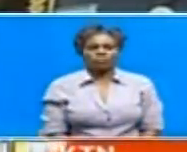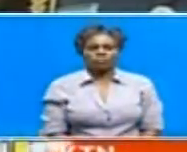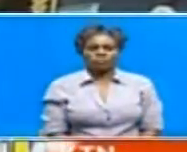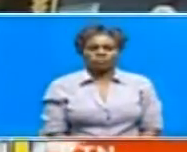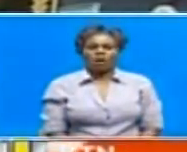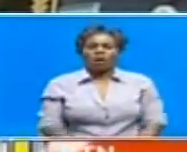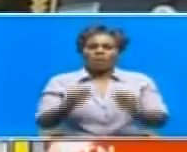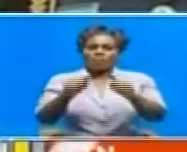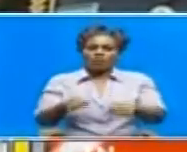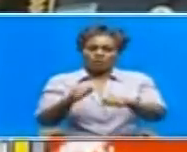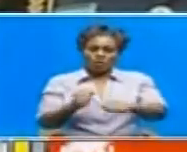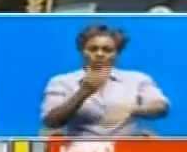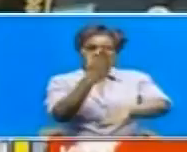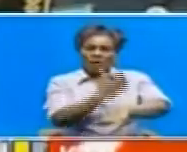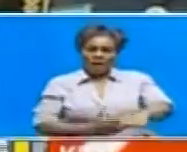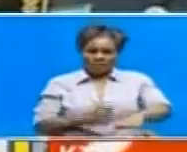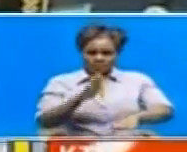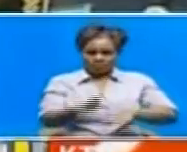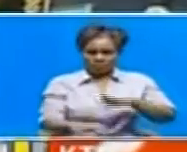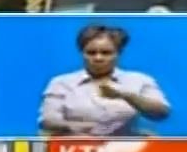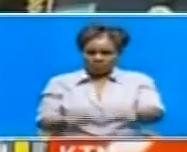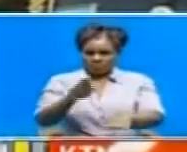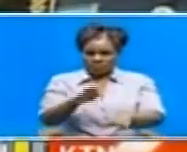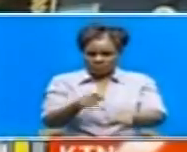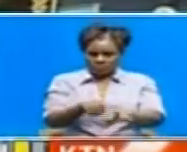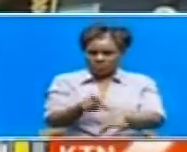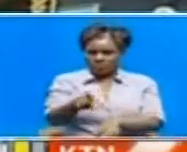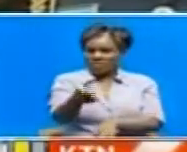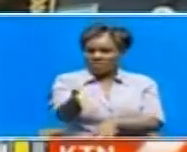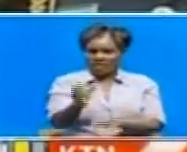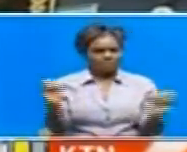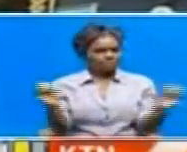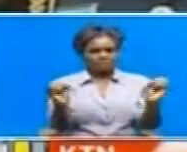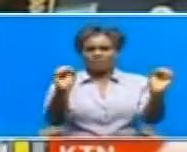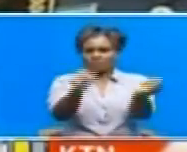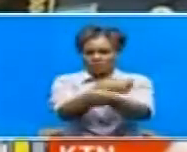kata mguu wote kwa sababu mvuze meingia.